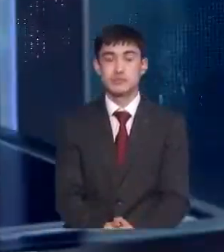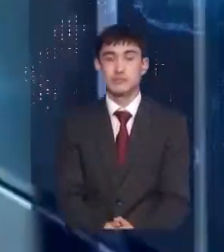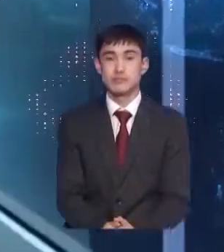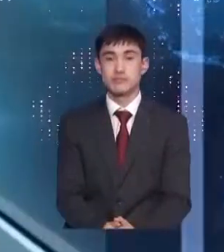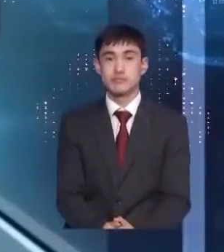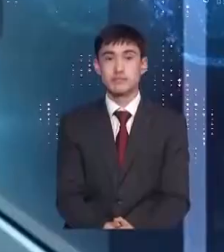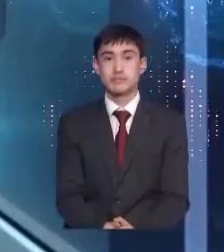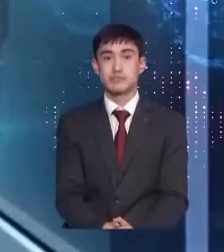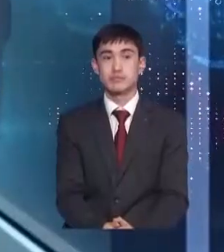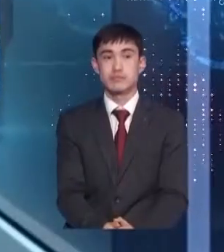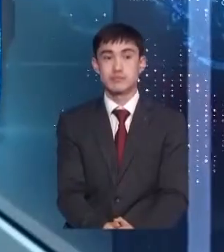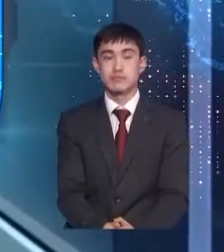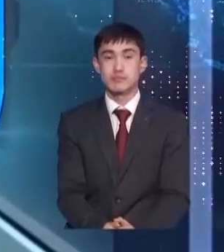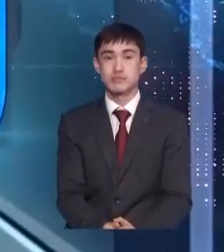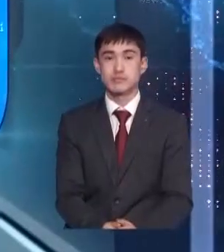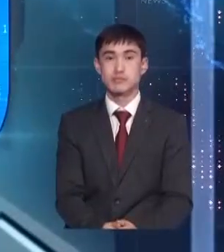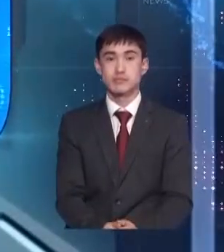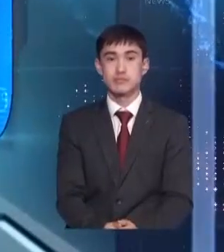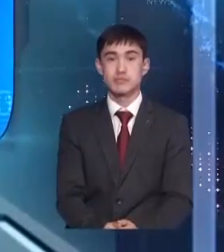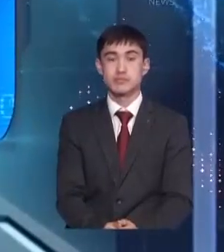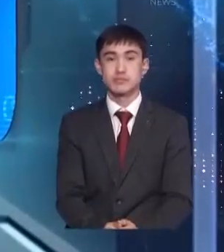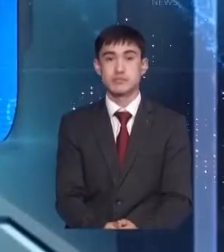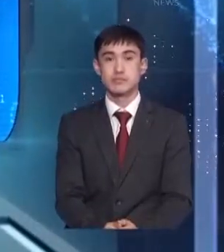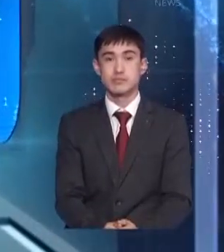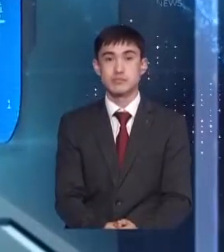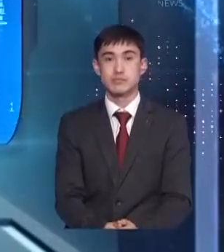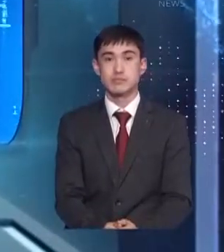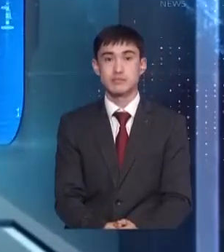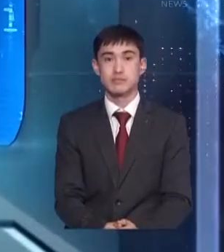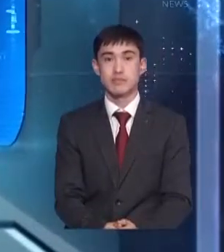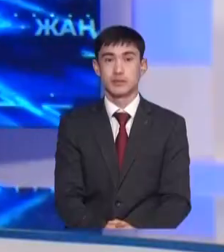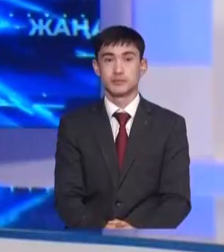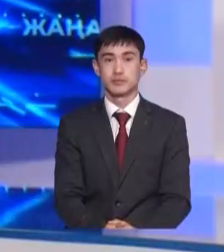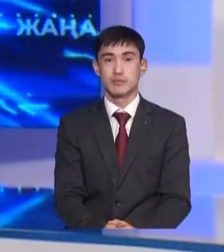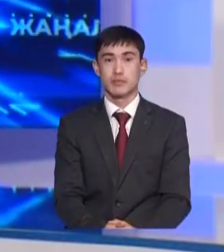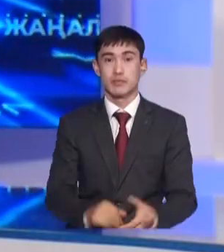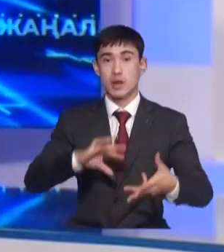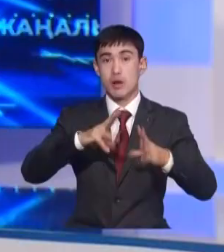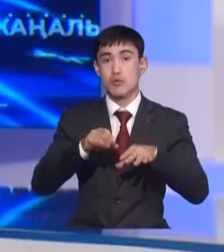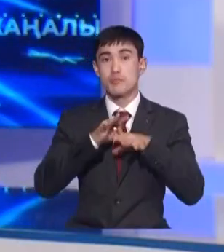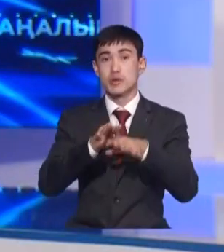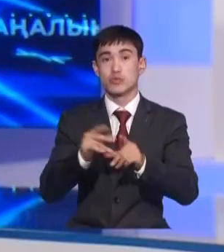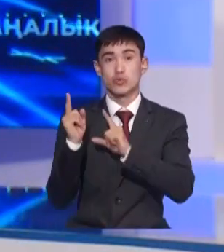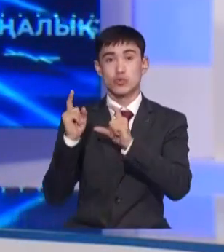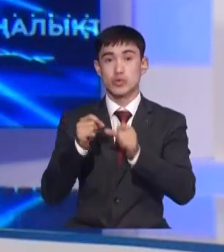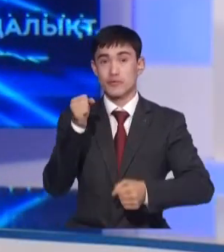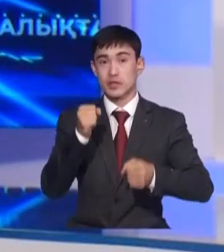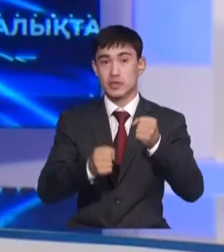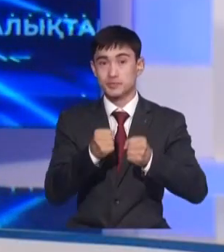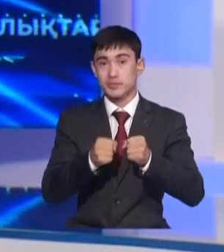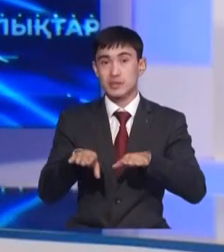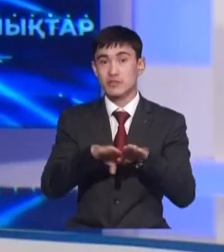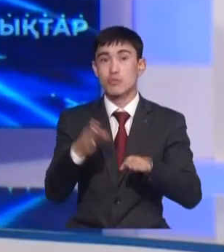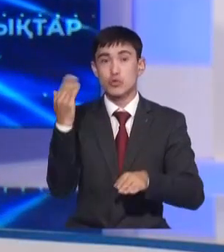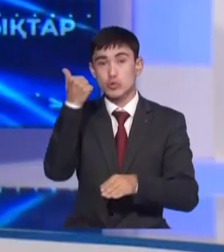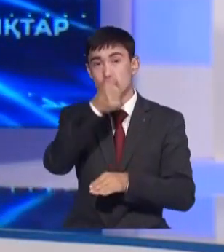Айгана Махумбай, Кенже Жомарт, телерадиокомпания «Жетсу», Алматинская область. Объем перевозок грузов автотранспортом